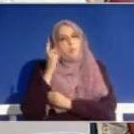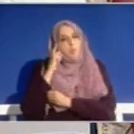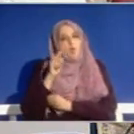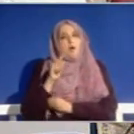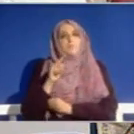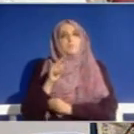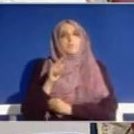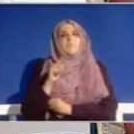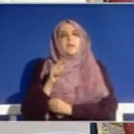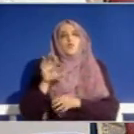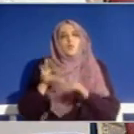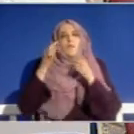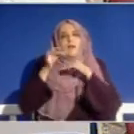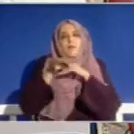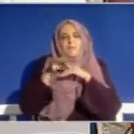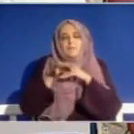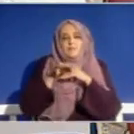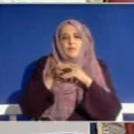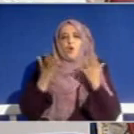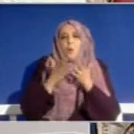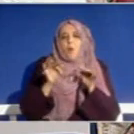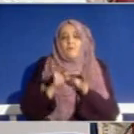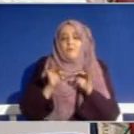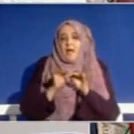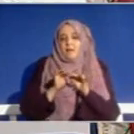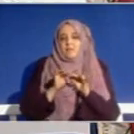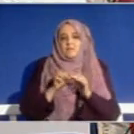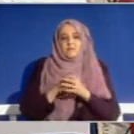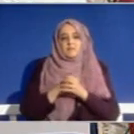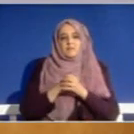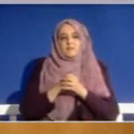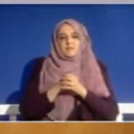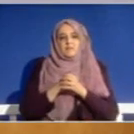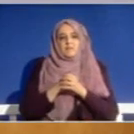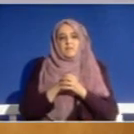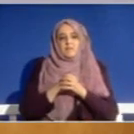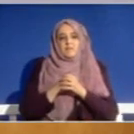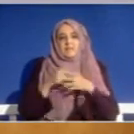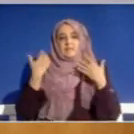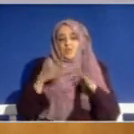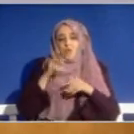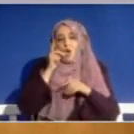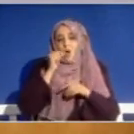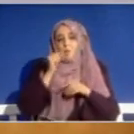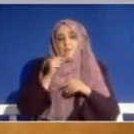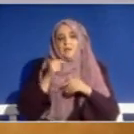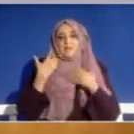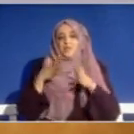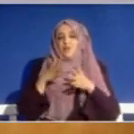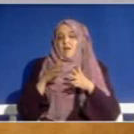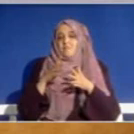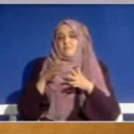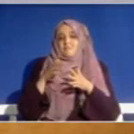قبل عامين ولقيت خاتم أمام قاعة الحفلات بديتها والآن حب نعمل وهي هذا أفتاها الشيخ عبد القادر. هي. المفروض يعني خلاص